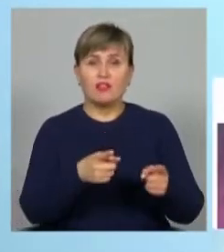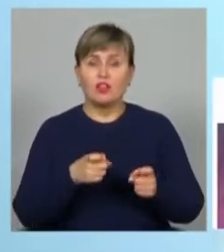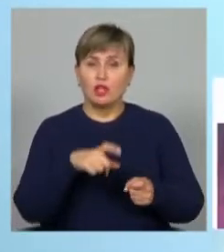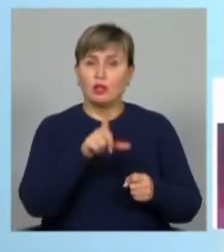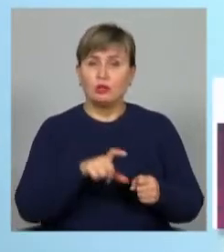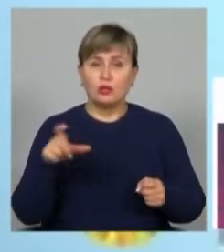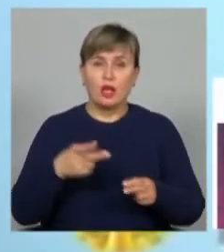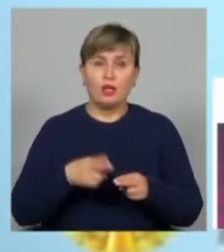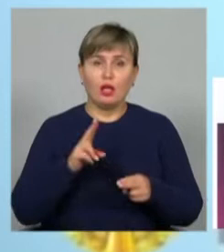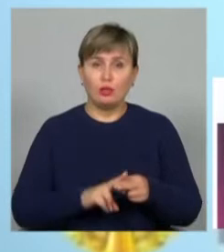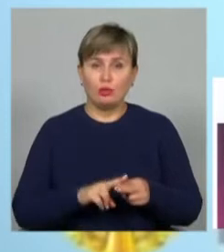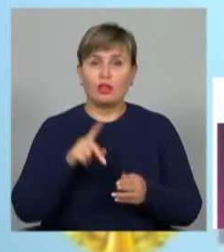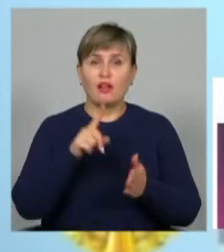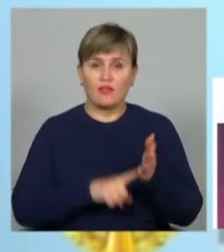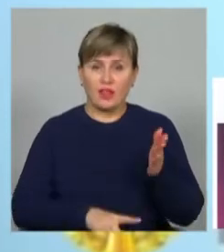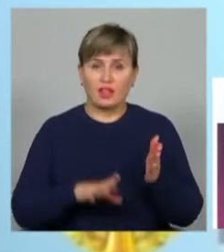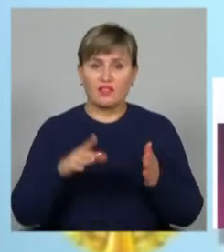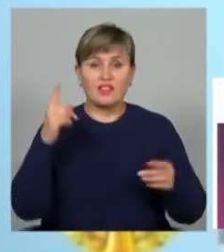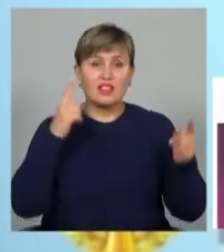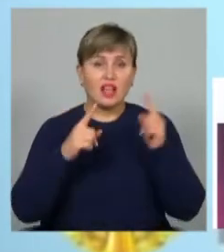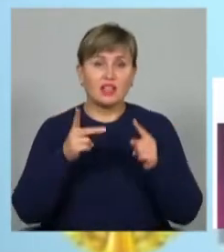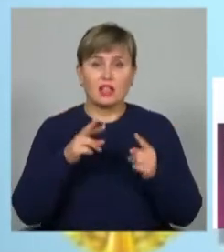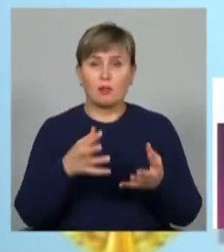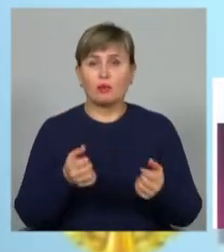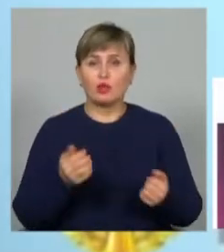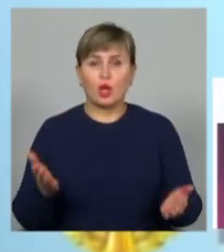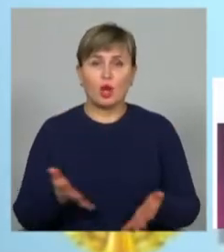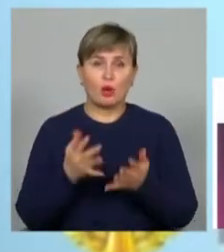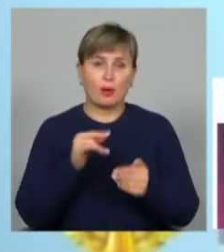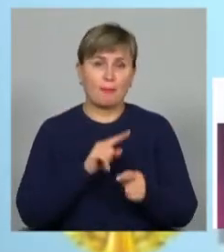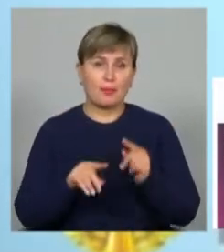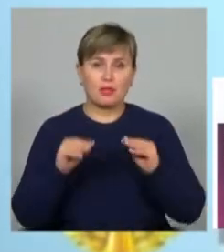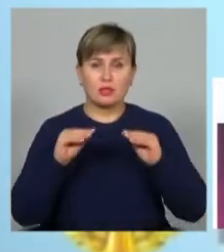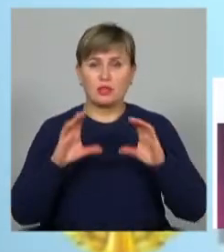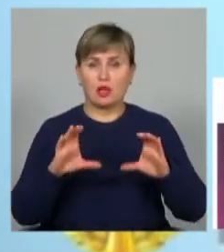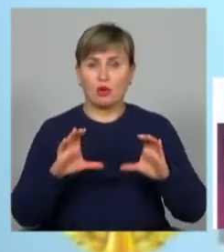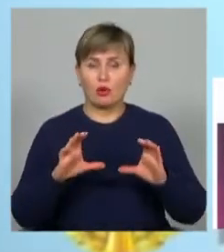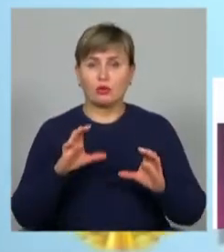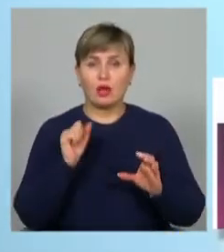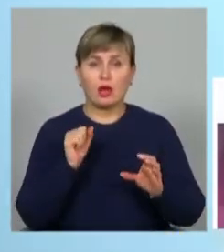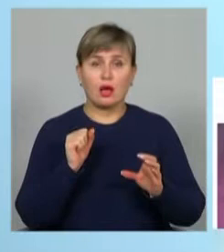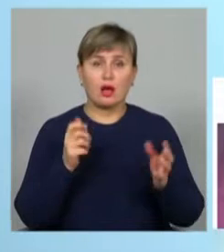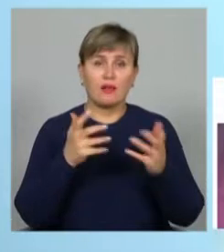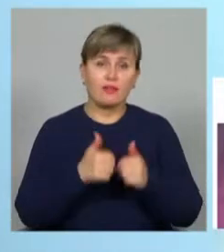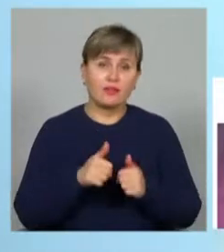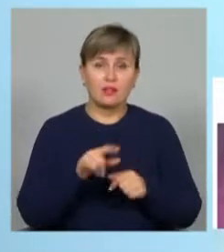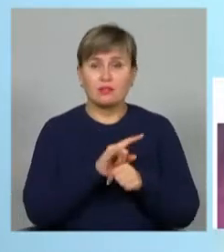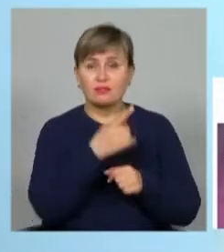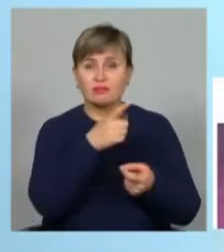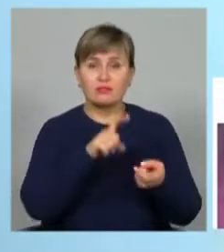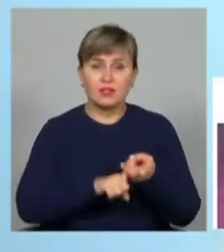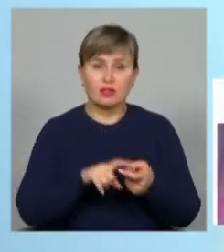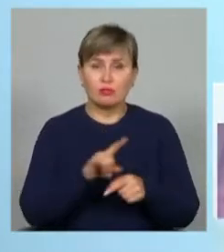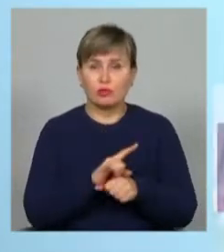людей, которые верят в сказки для получения легкого и быстрого дохода. Активизация мошенников связана с